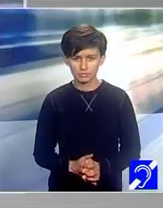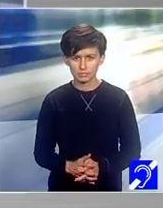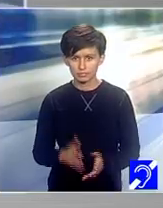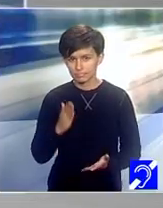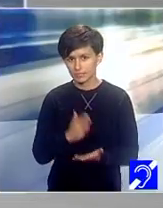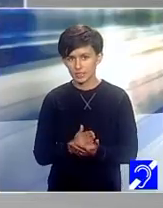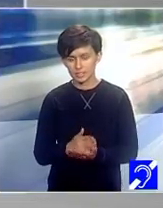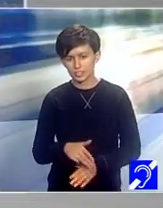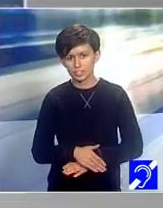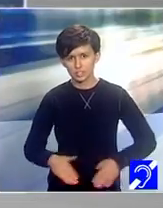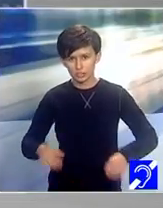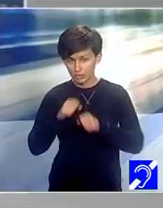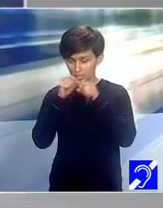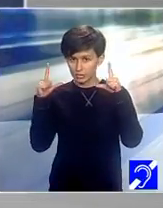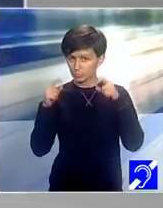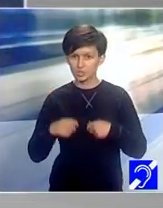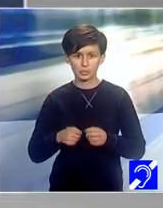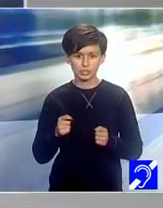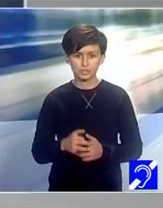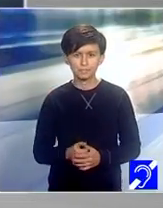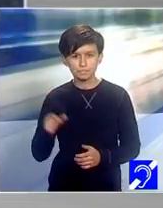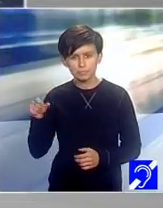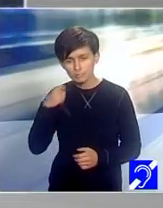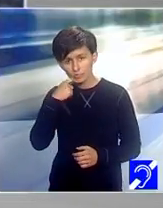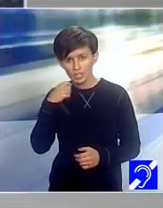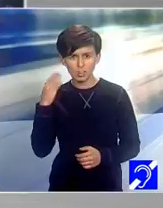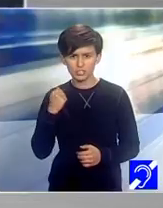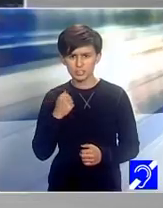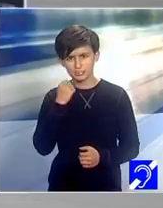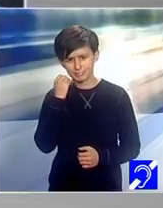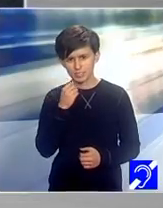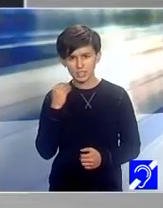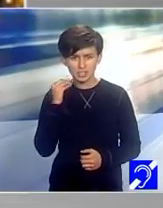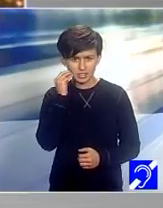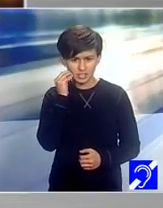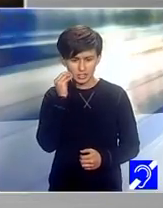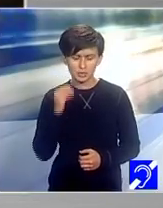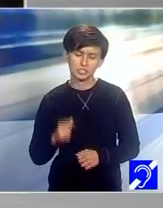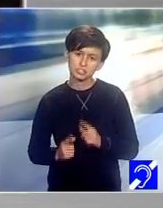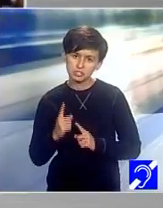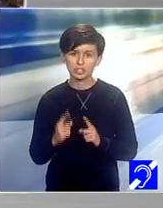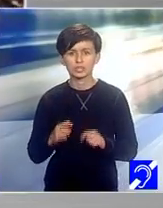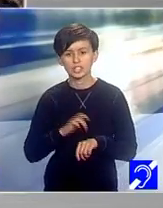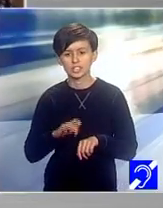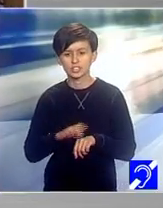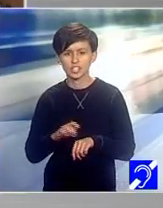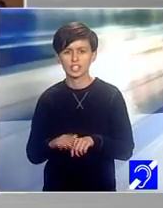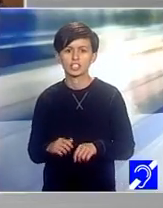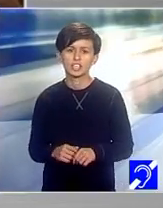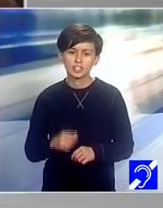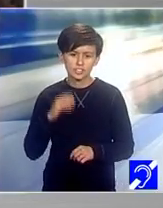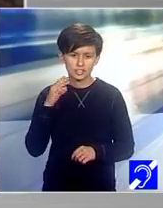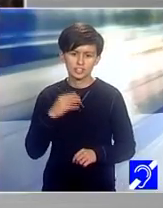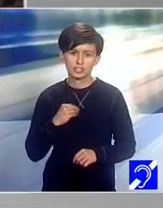Decizia juriului i-a surprins pe toți. Unii clujeni au fost extrem de dezamăgiți, în timp ce alții încearcă să se consoleze cu gândul că evenimentele culturale